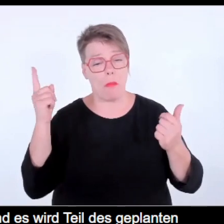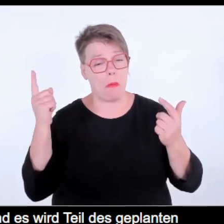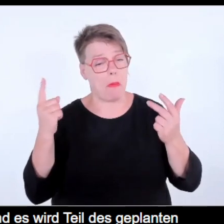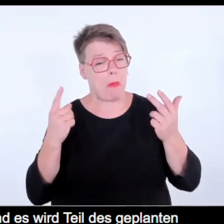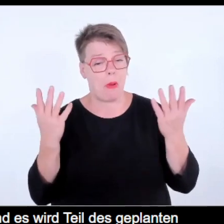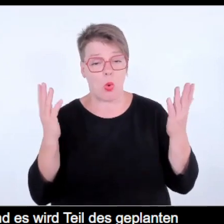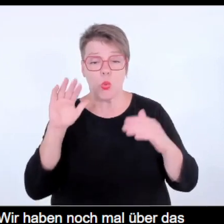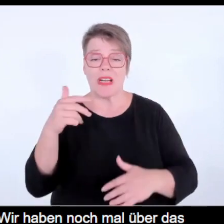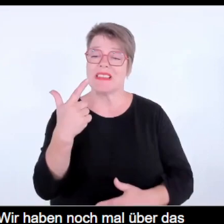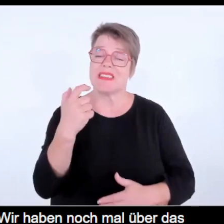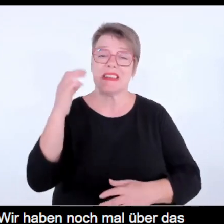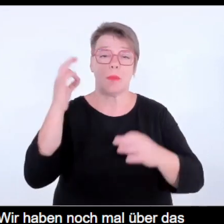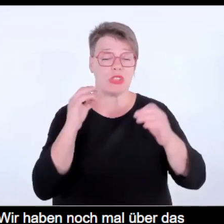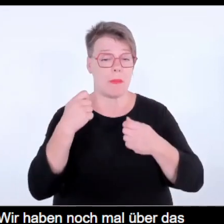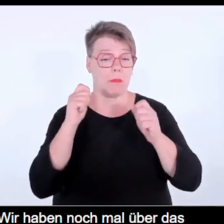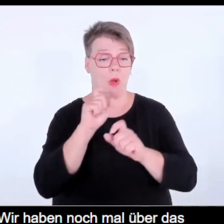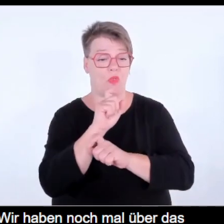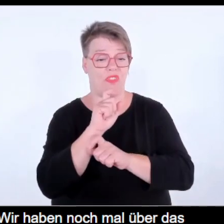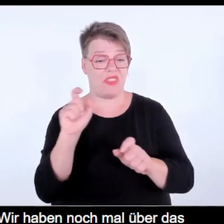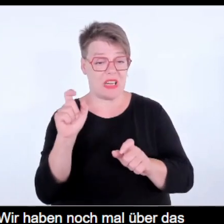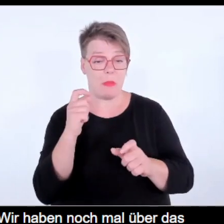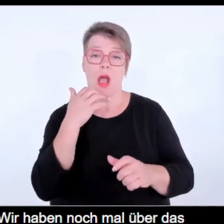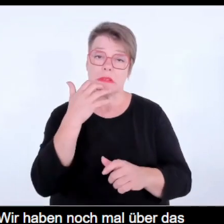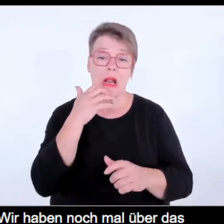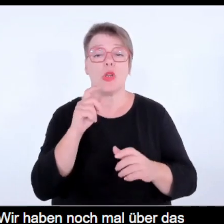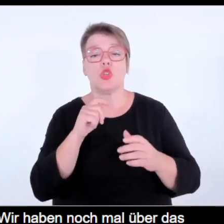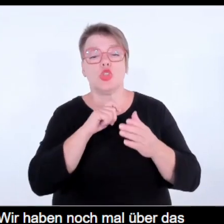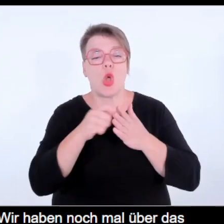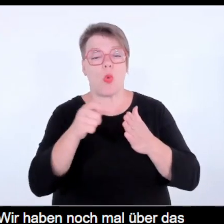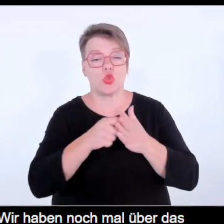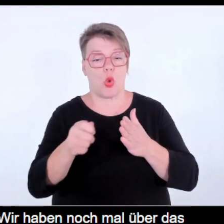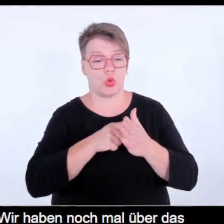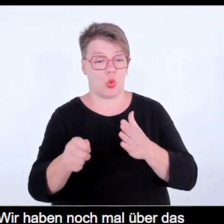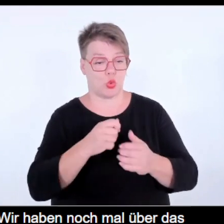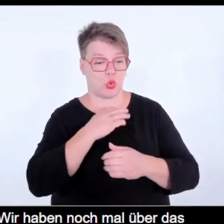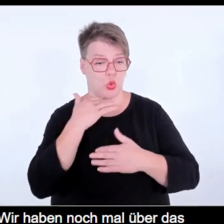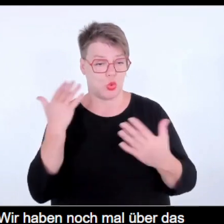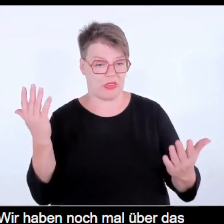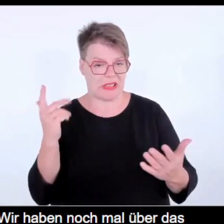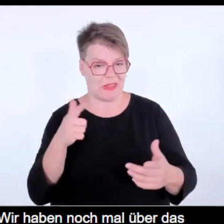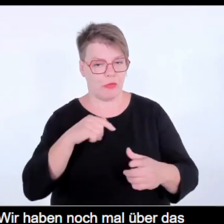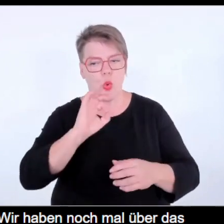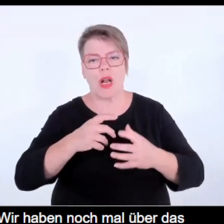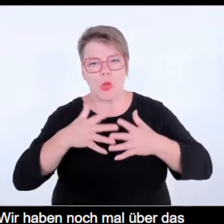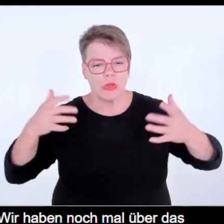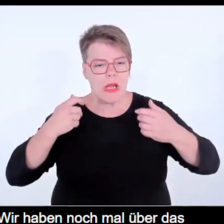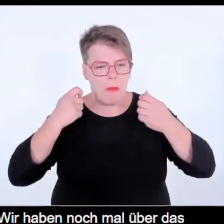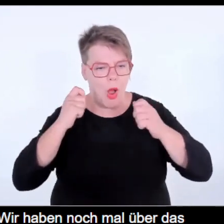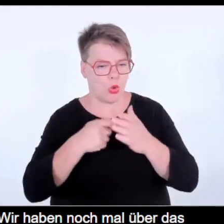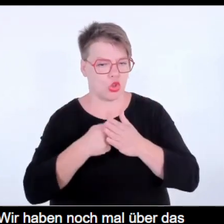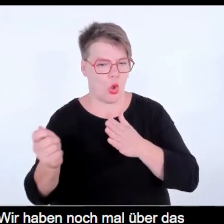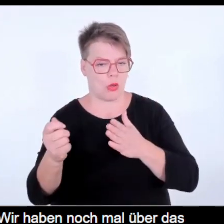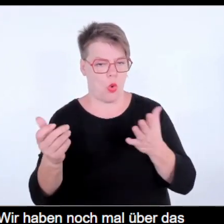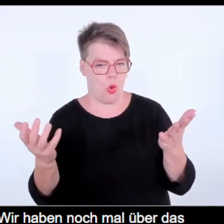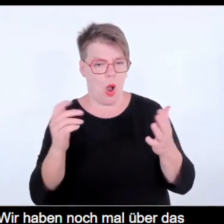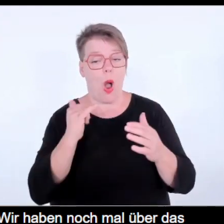Eigenheim, vom Eigentum, vom eigenen Haus, soll auch in Zeiten gestiegener finanzierter, gestiegener Zinsen möglich bleiben. Dafür gibt es